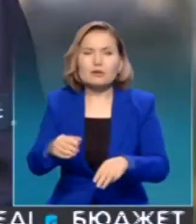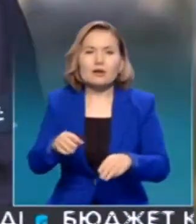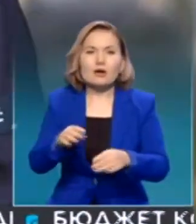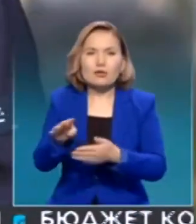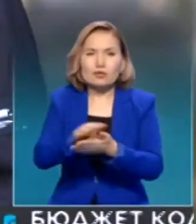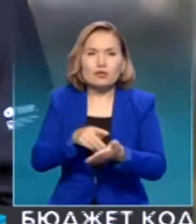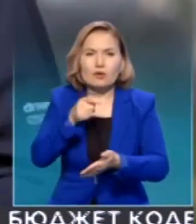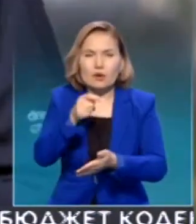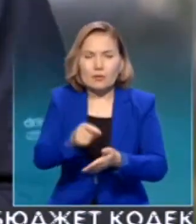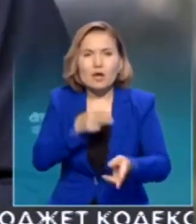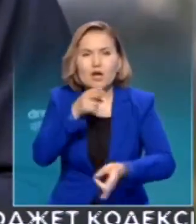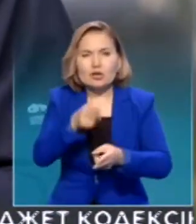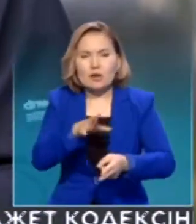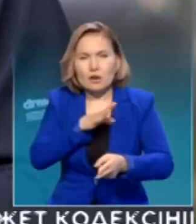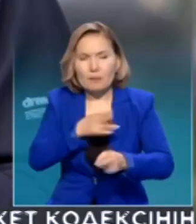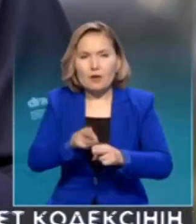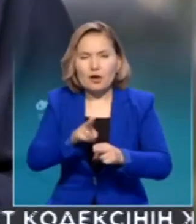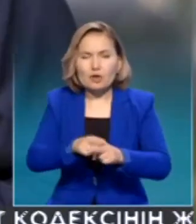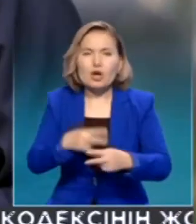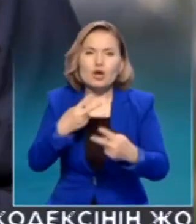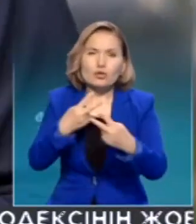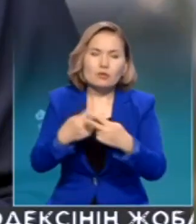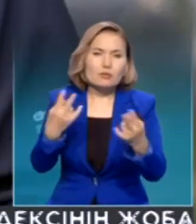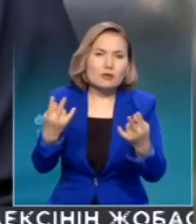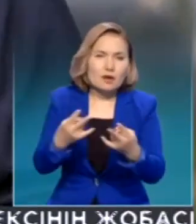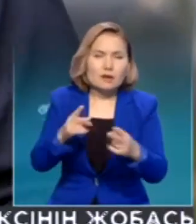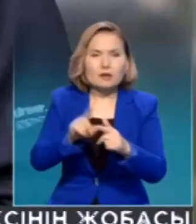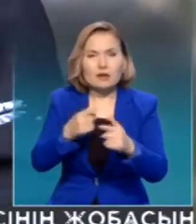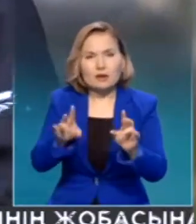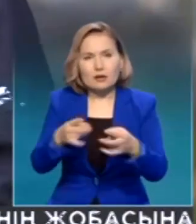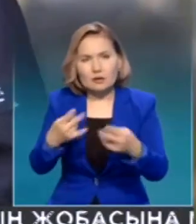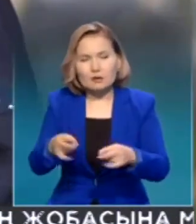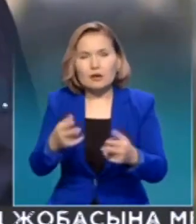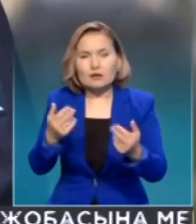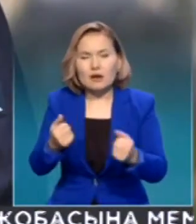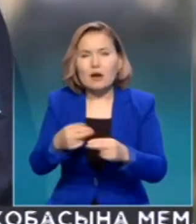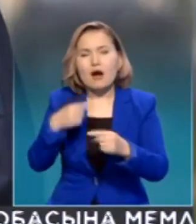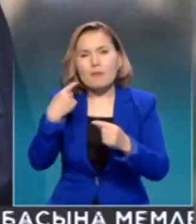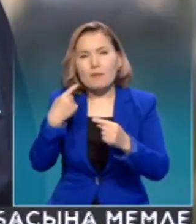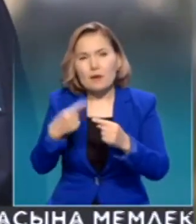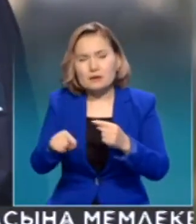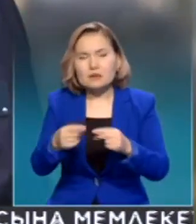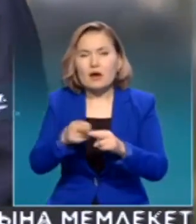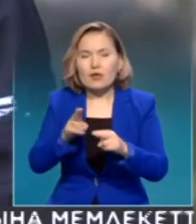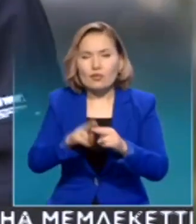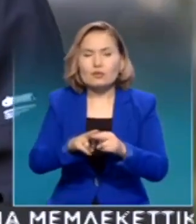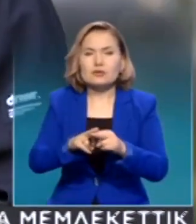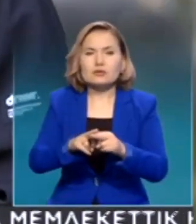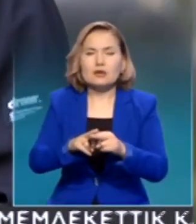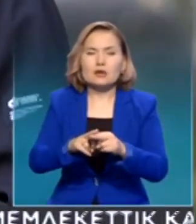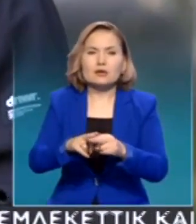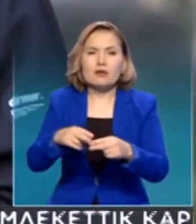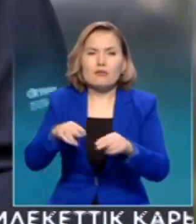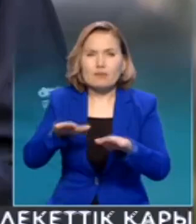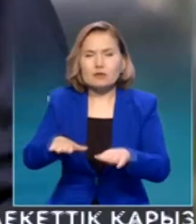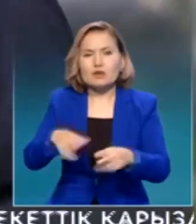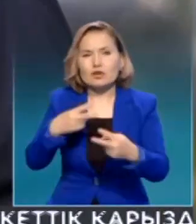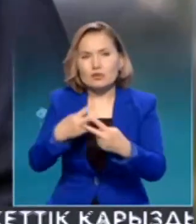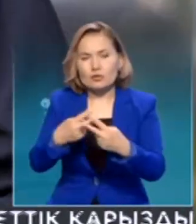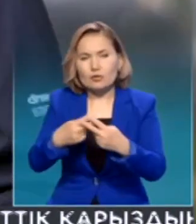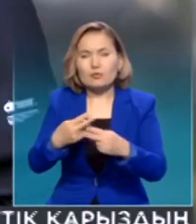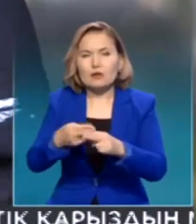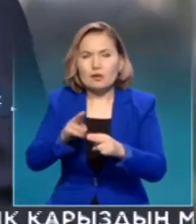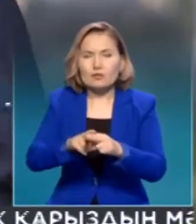осы сұрақтарды қойдым. Яғни бірінші түрме керек пе, керек емес пе? Керек емес болса, әрине басқа нәрселерді олар дұрысты. Дұрыс, яғни